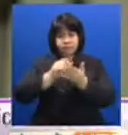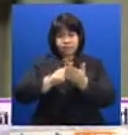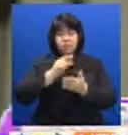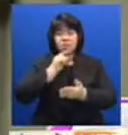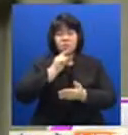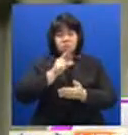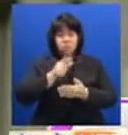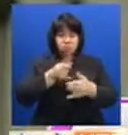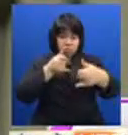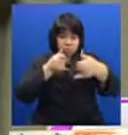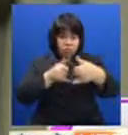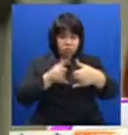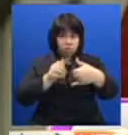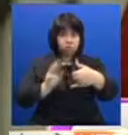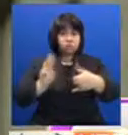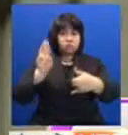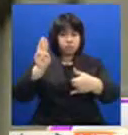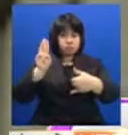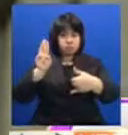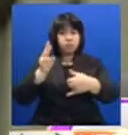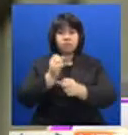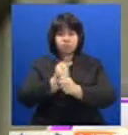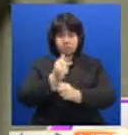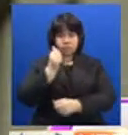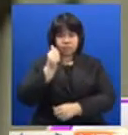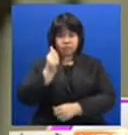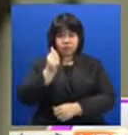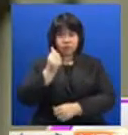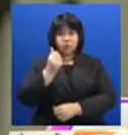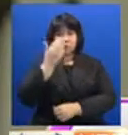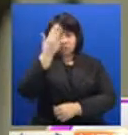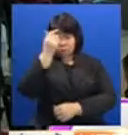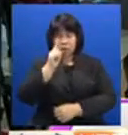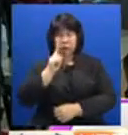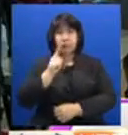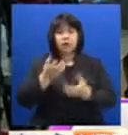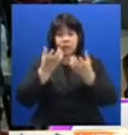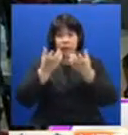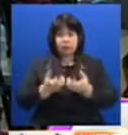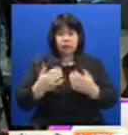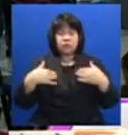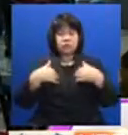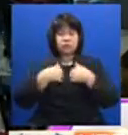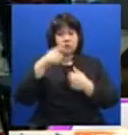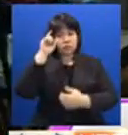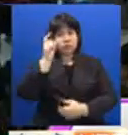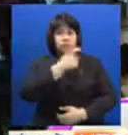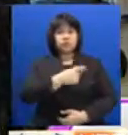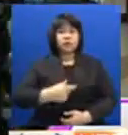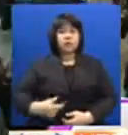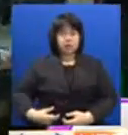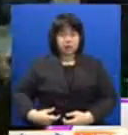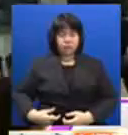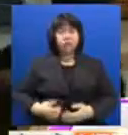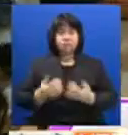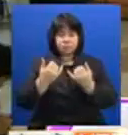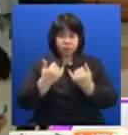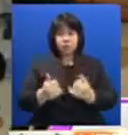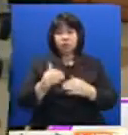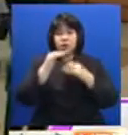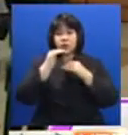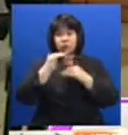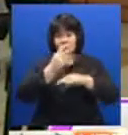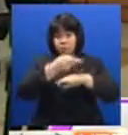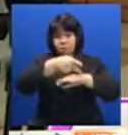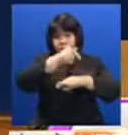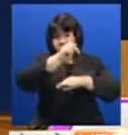อยัตร หรอผู้แทนประองค์เพื่อเป็การลดราชภาระของพระมหากศัตรพร้มกำหนดให้ประทานสารรฐ